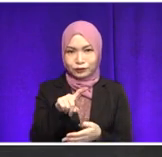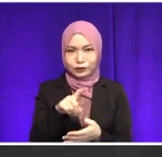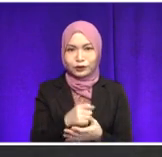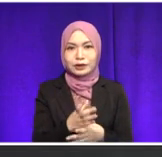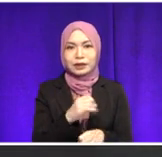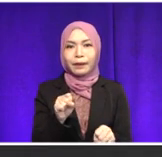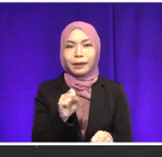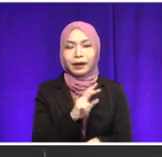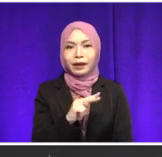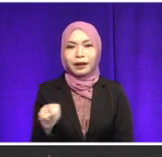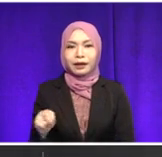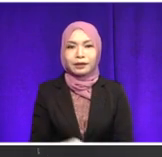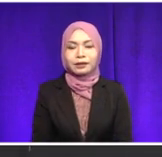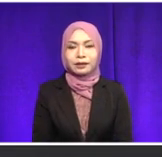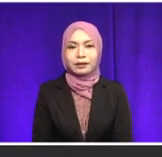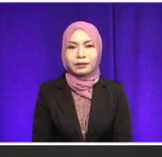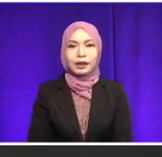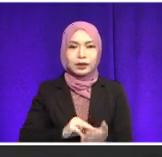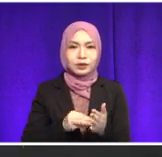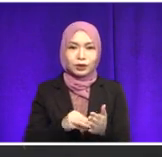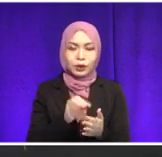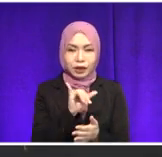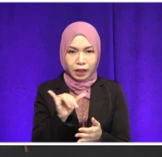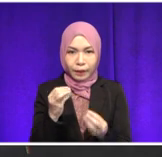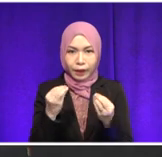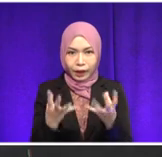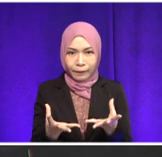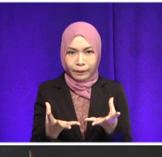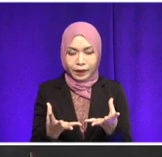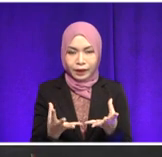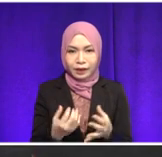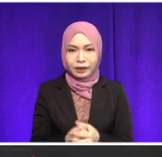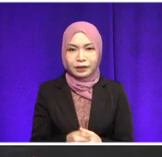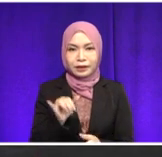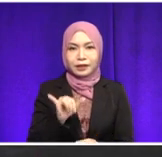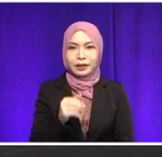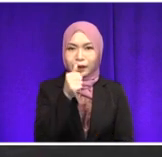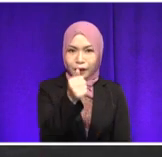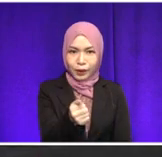kos menghasilkan tuh nah jadi maksudnya berapa baja yang Ivan ada untuk